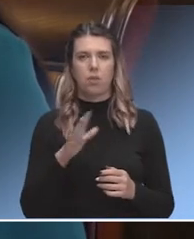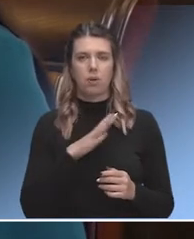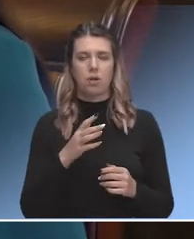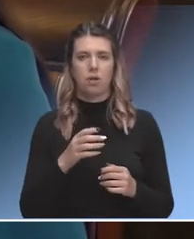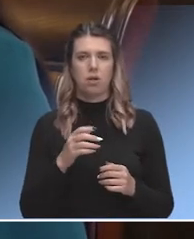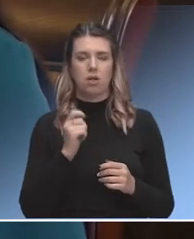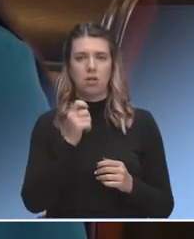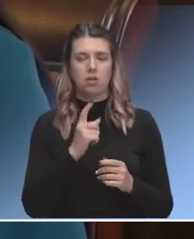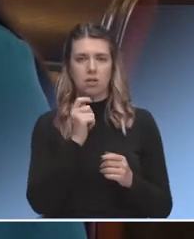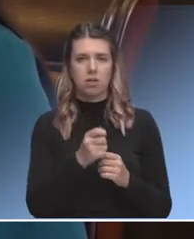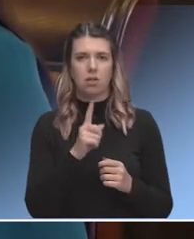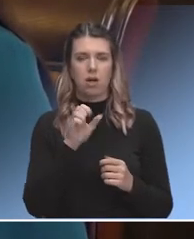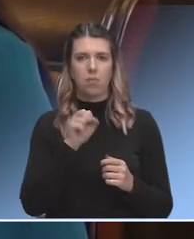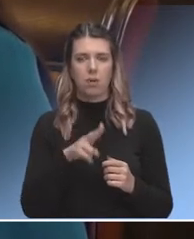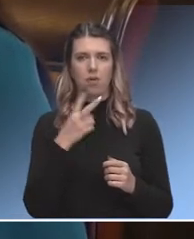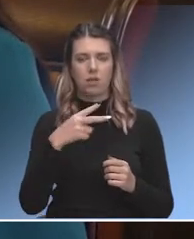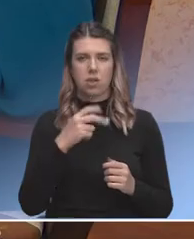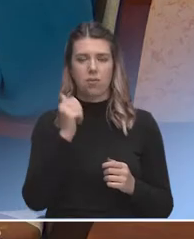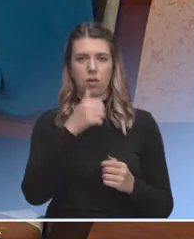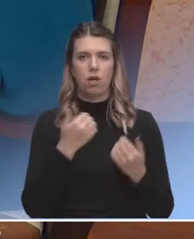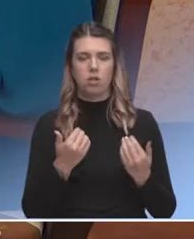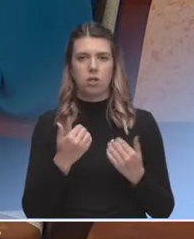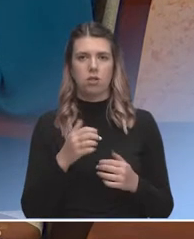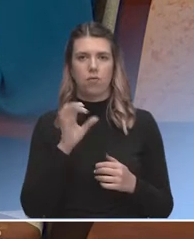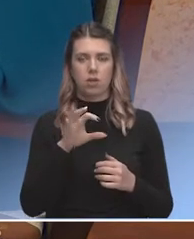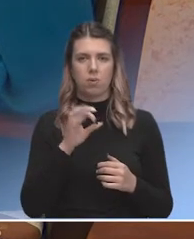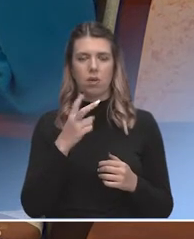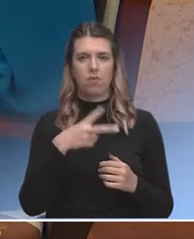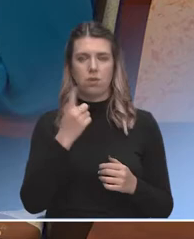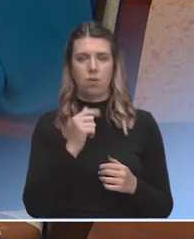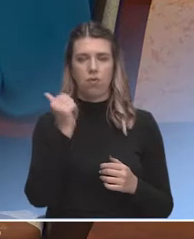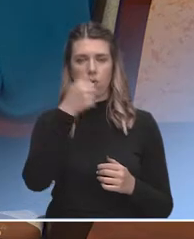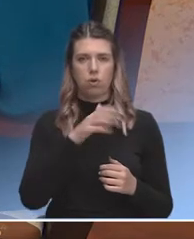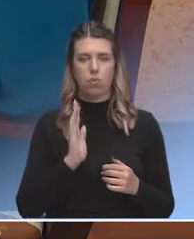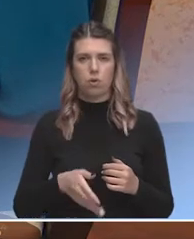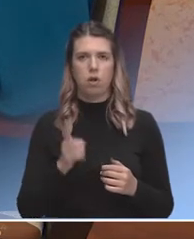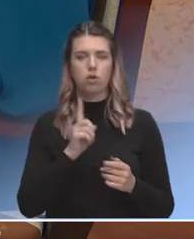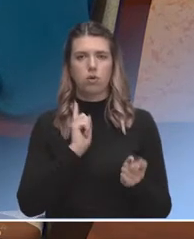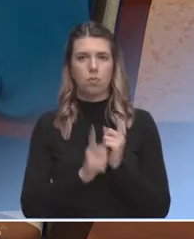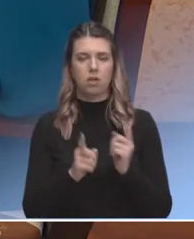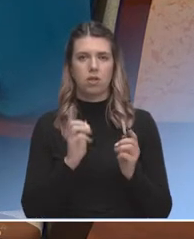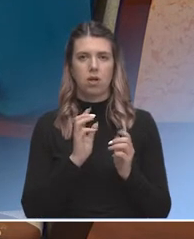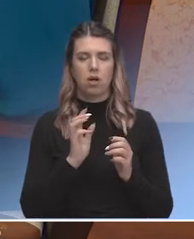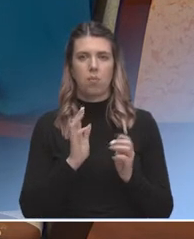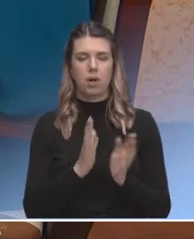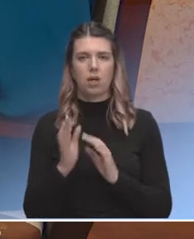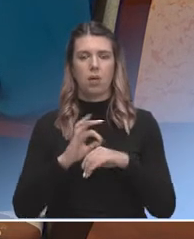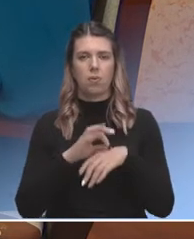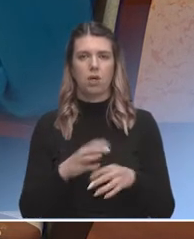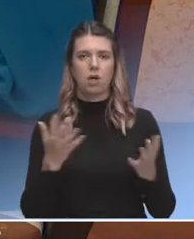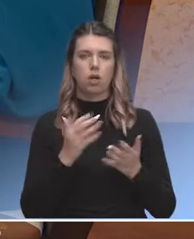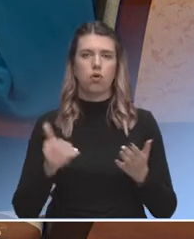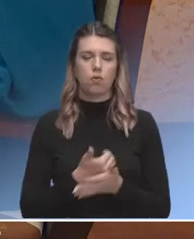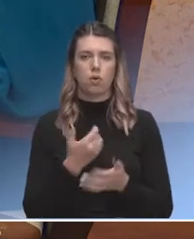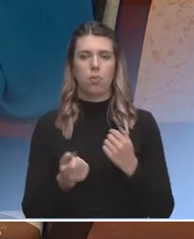была назначена на апрель 2020 года, теперь вот пройдет в октябре 2021. Что-то изменилось в порядке проведения и, может